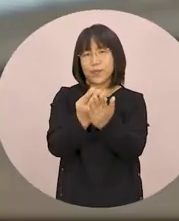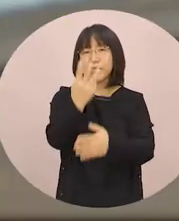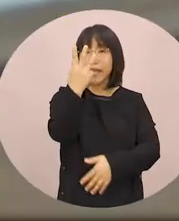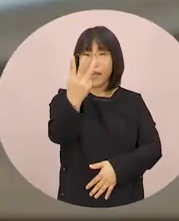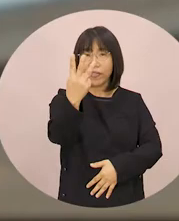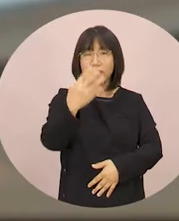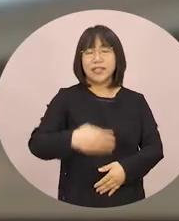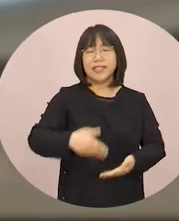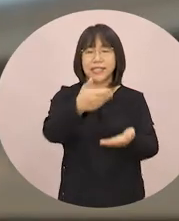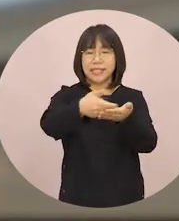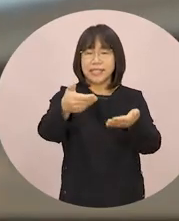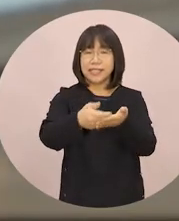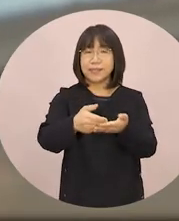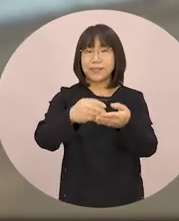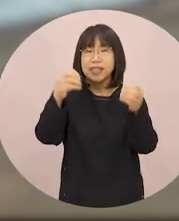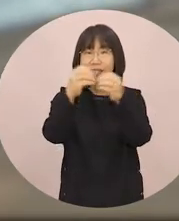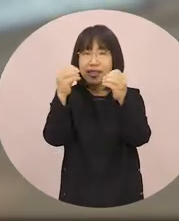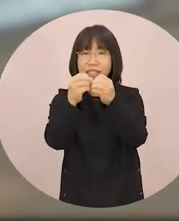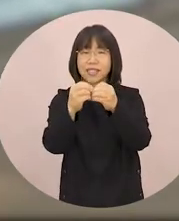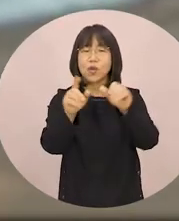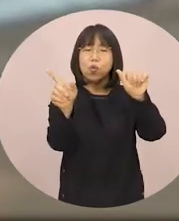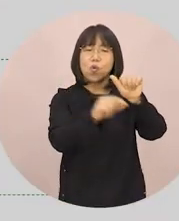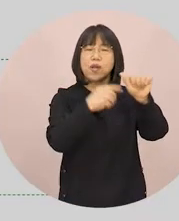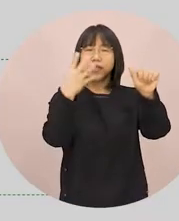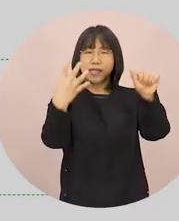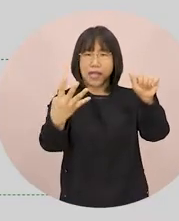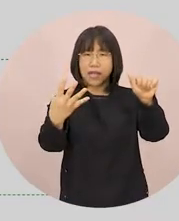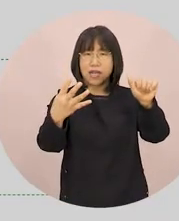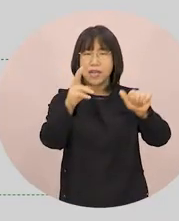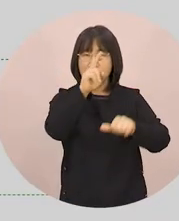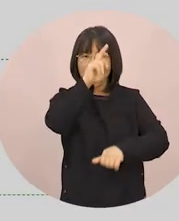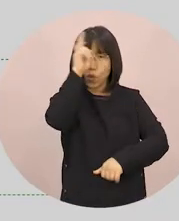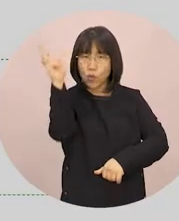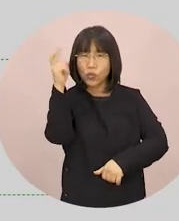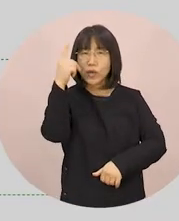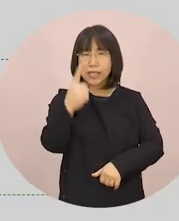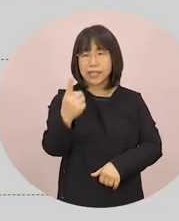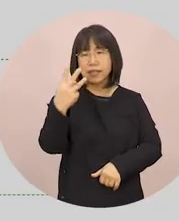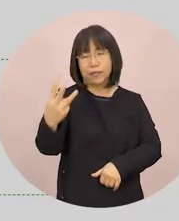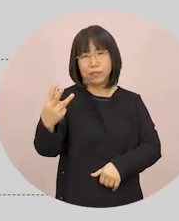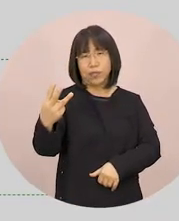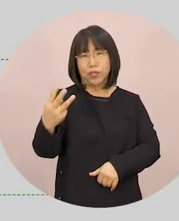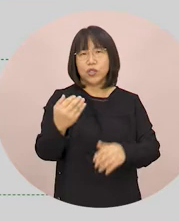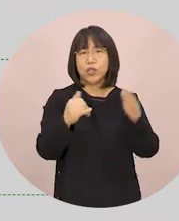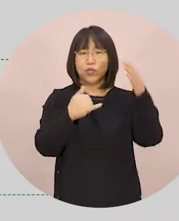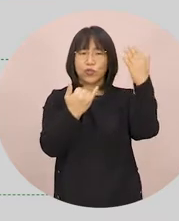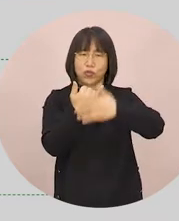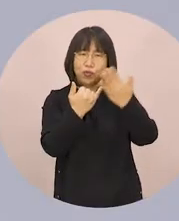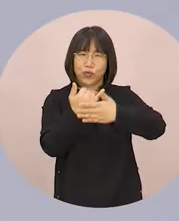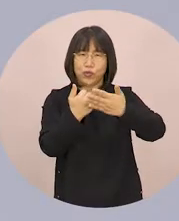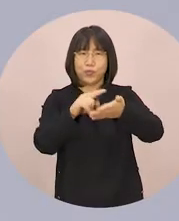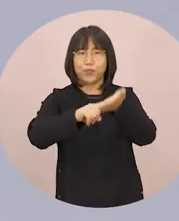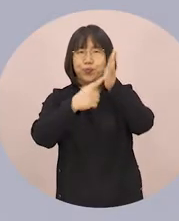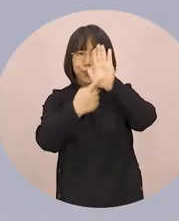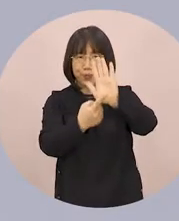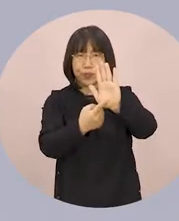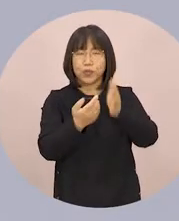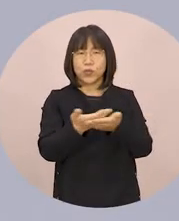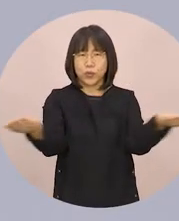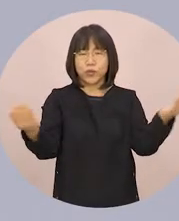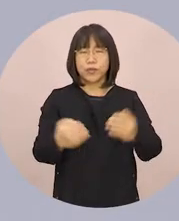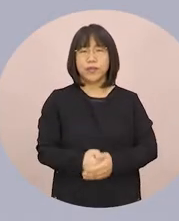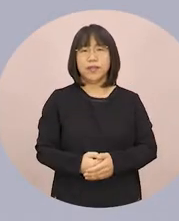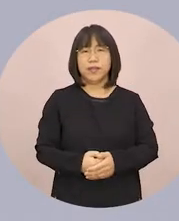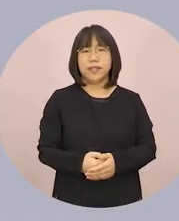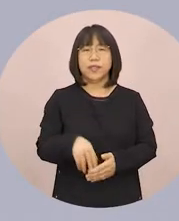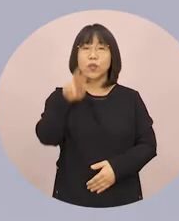열리며 그림 그리기와 글짓기 주제는 대회 날인 5월 4일 오후 1시 30분 아이강서TV 유튜브를 통해